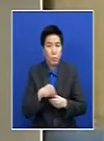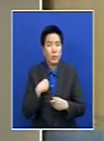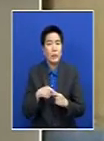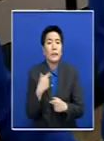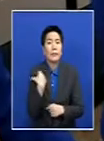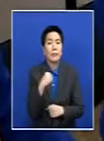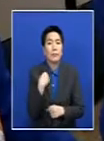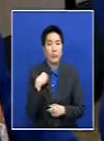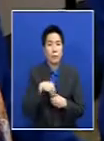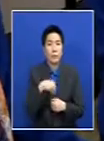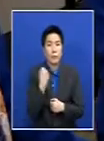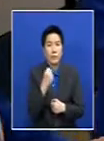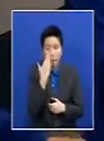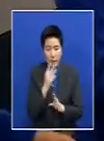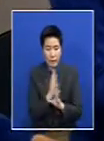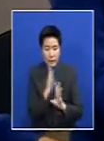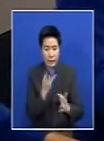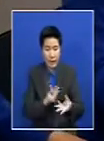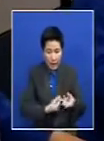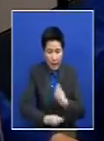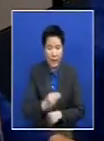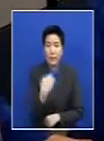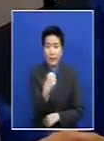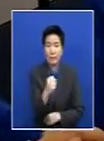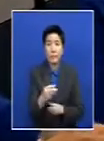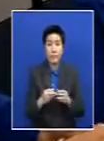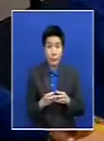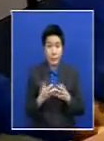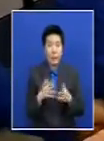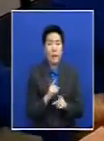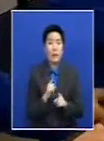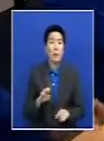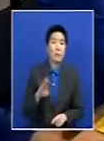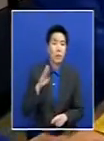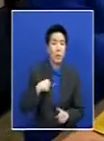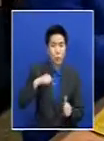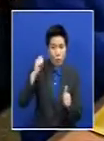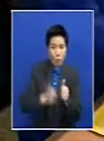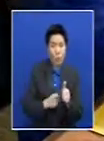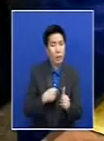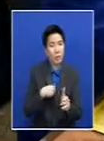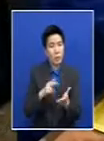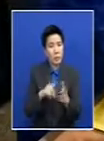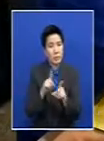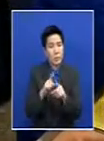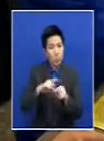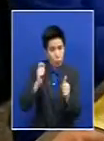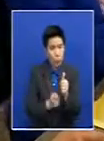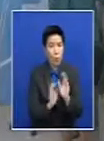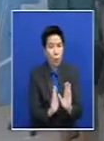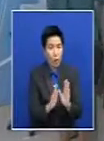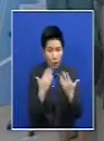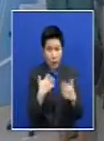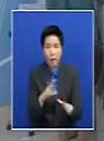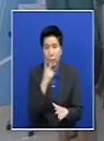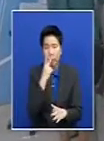องเพียง10ใบซึ่งได้จากการเข้าคิวแลกที่สาขานะคะแต่ทางบริษัทได้ลงโทษโดยภาคทันพนักงานรายนี้แล้วธ